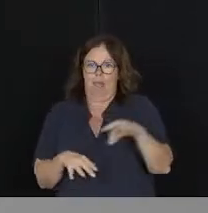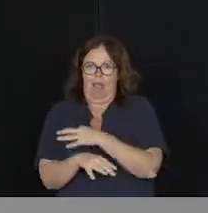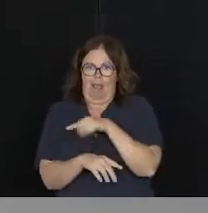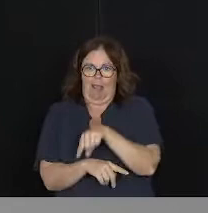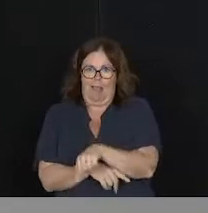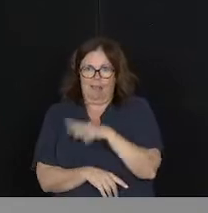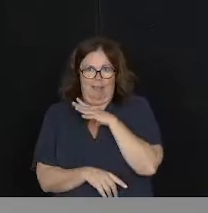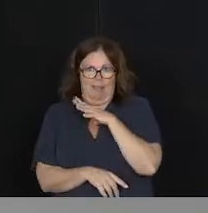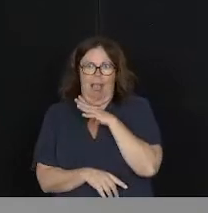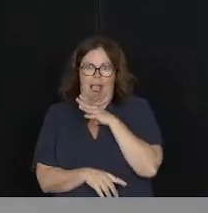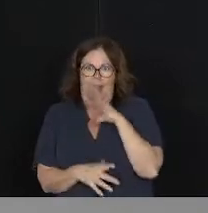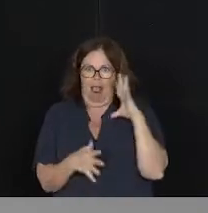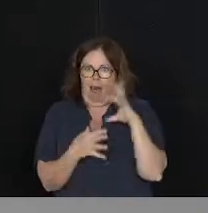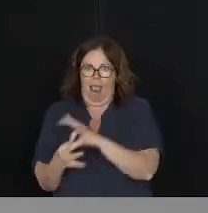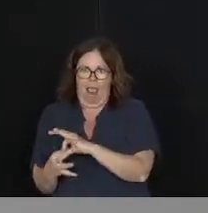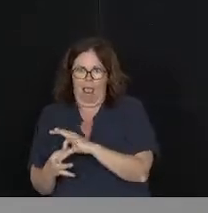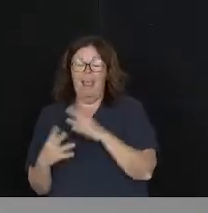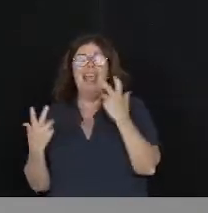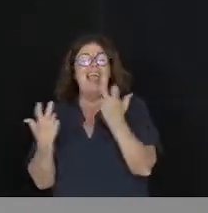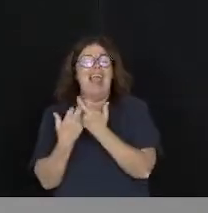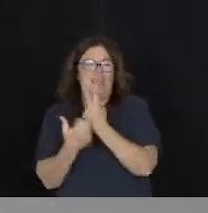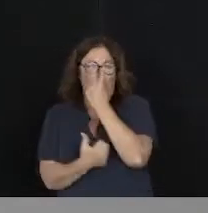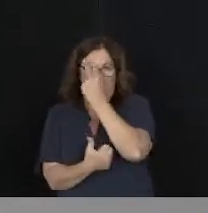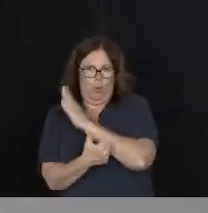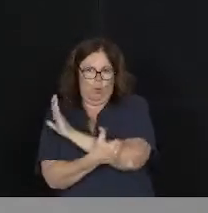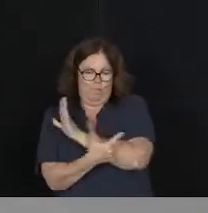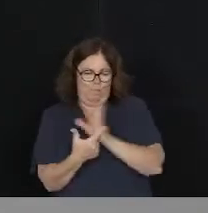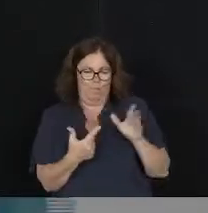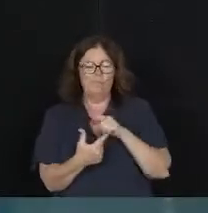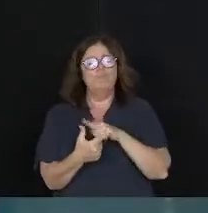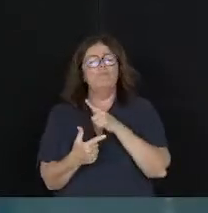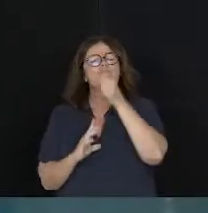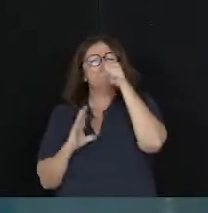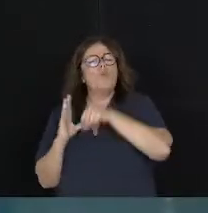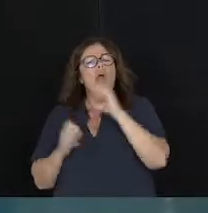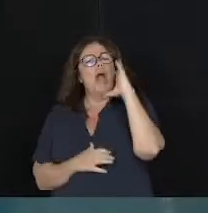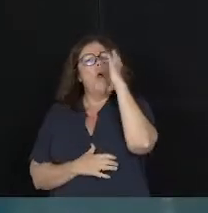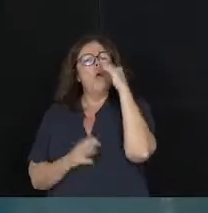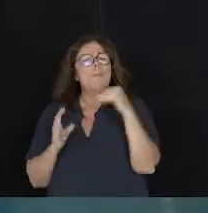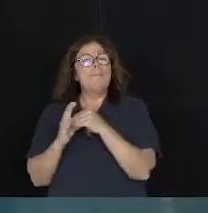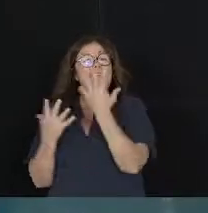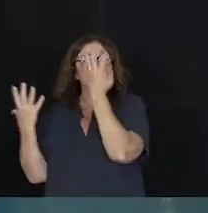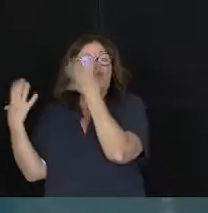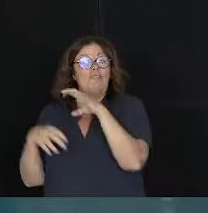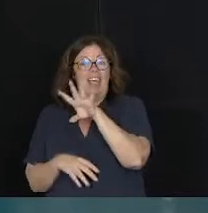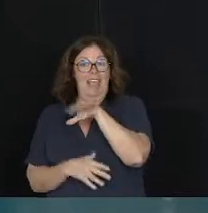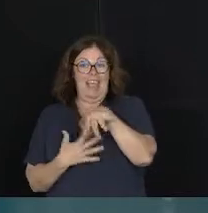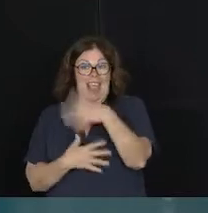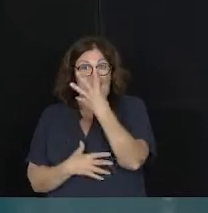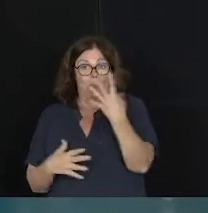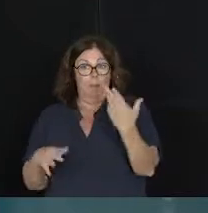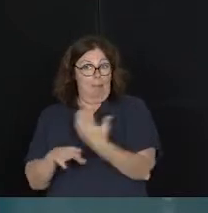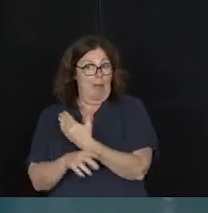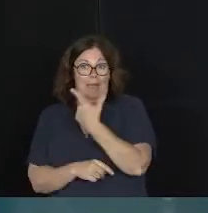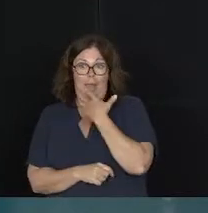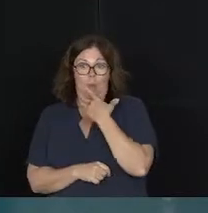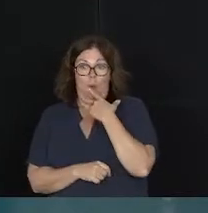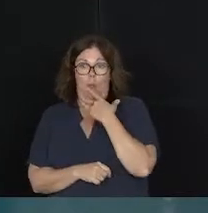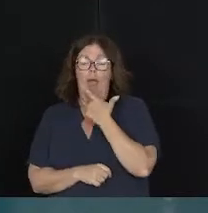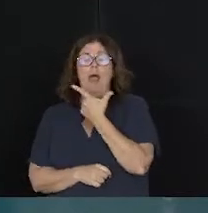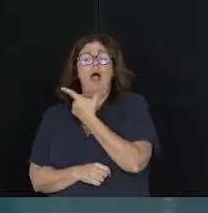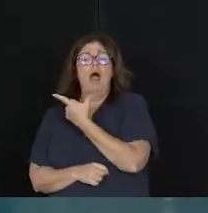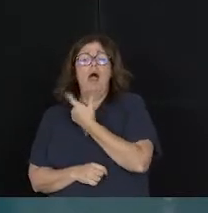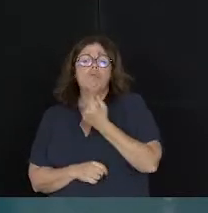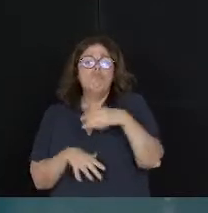juste deux exemples à ce sujet. Le premier, en août 14, il y a de très nombreux mariages qui sont certes annulés